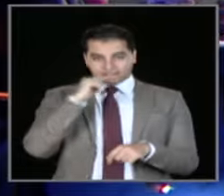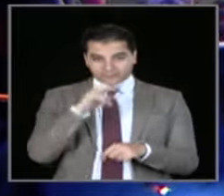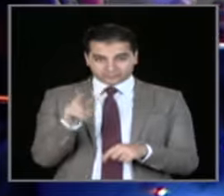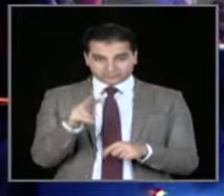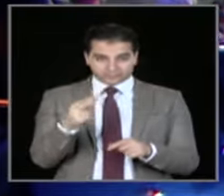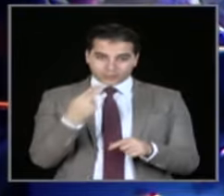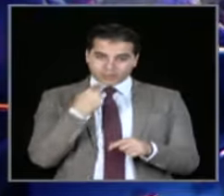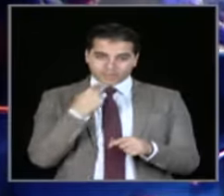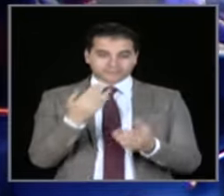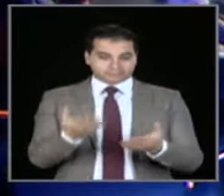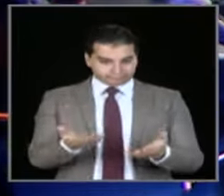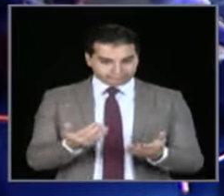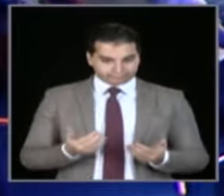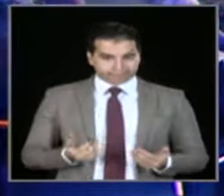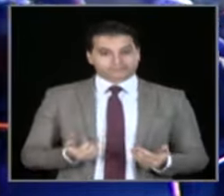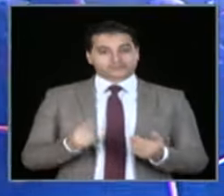التاني